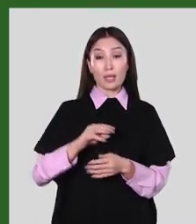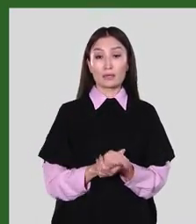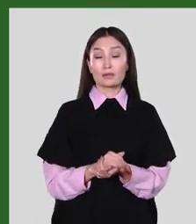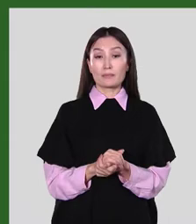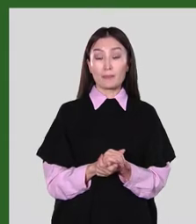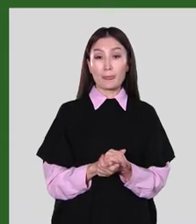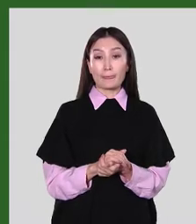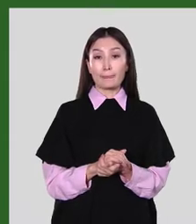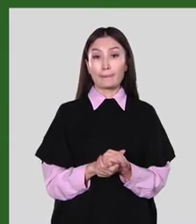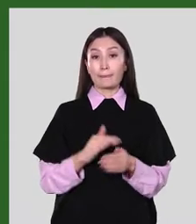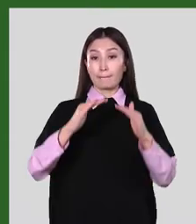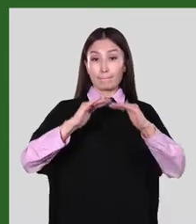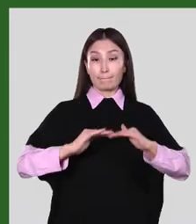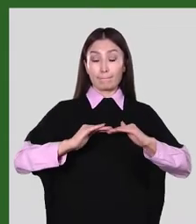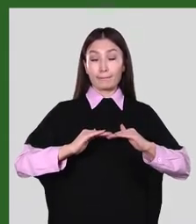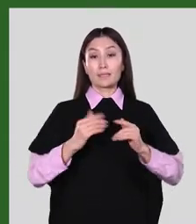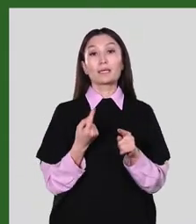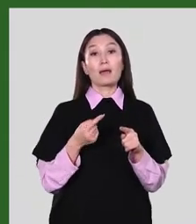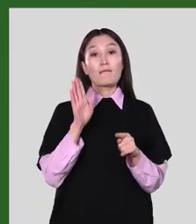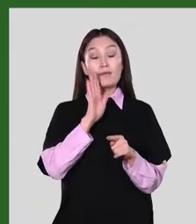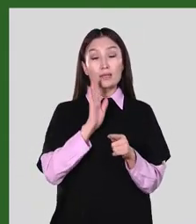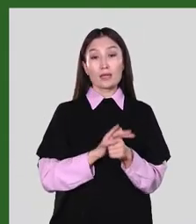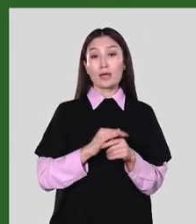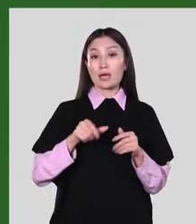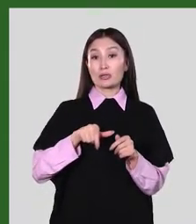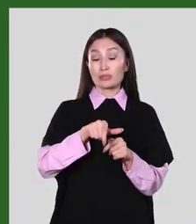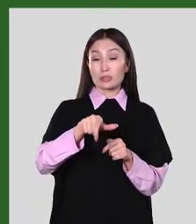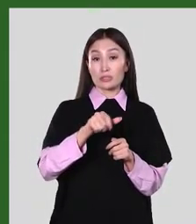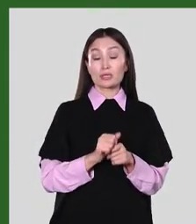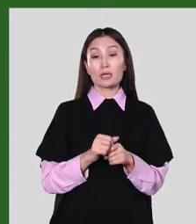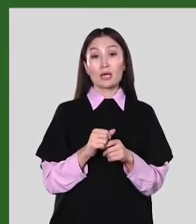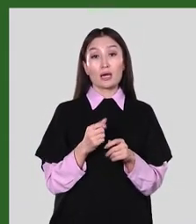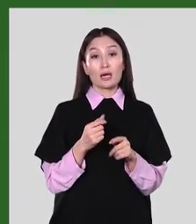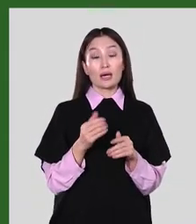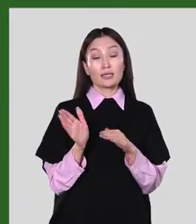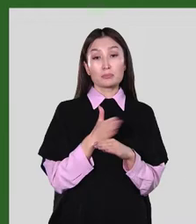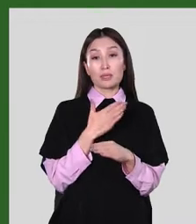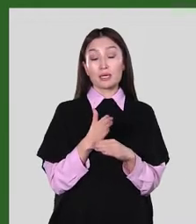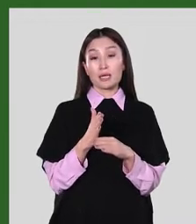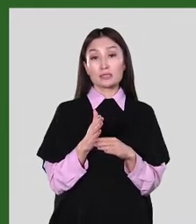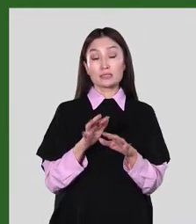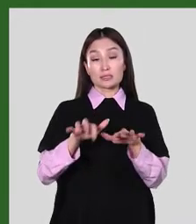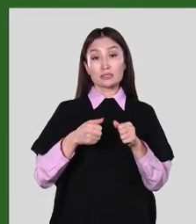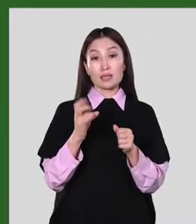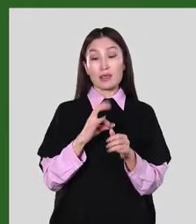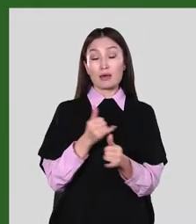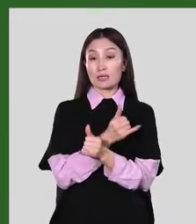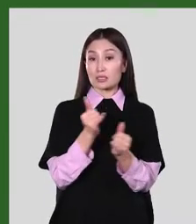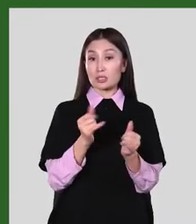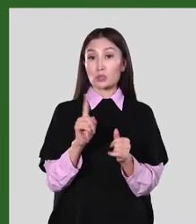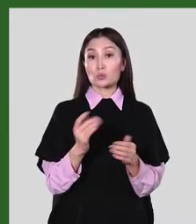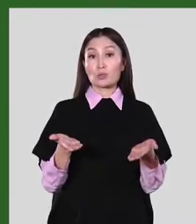в нижней части вода реки разбирается на орошение а то что